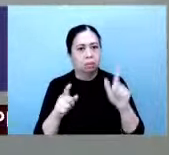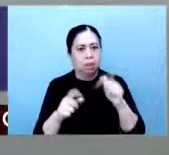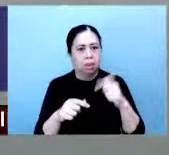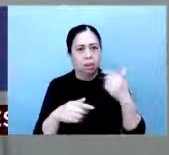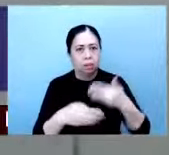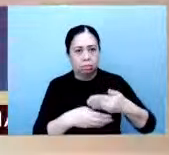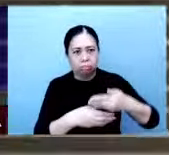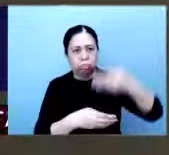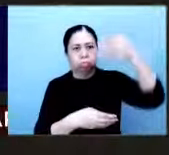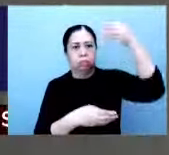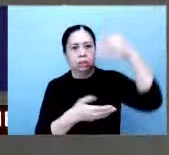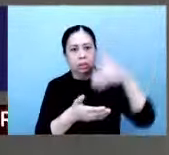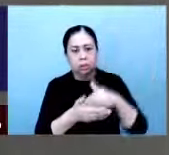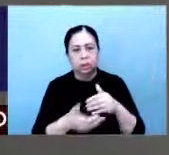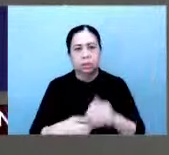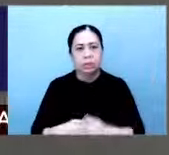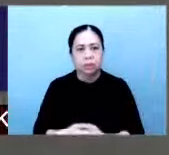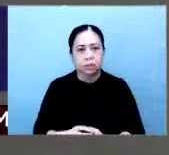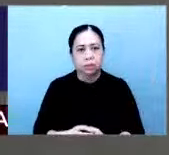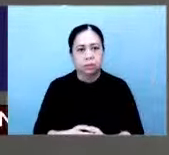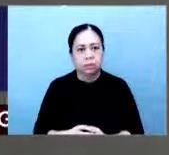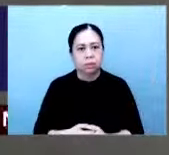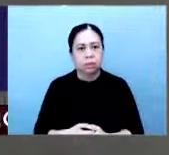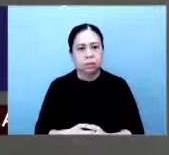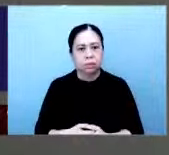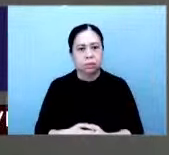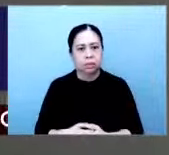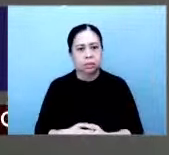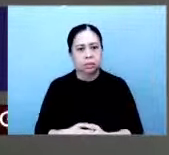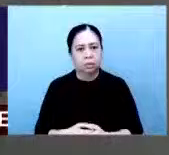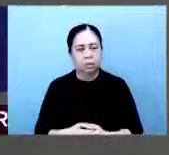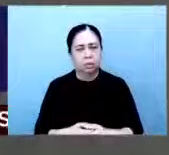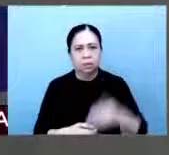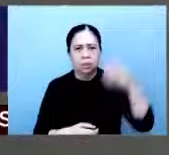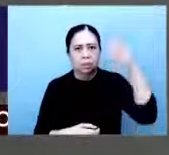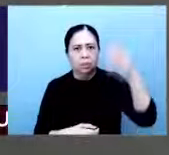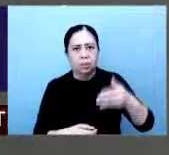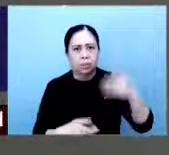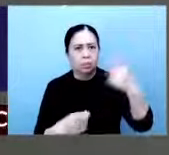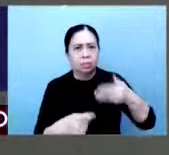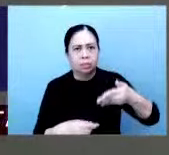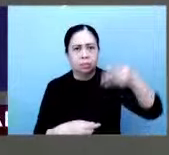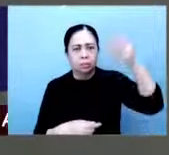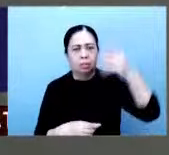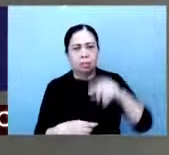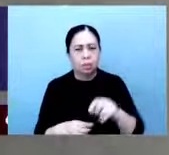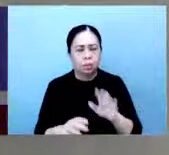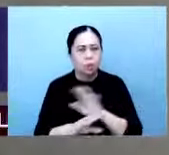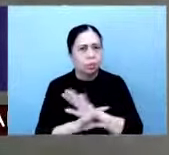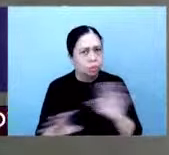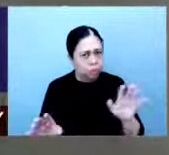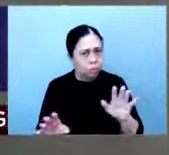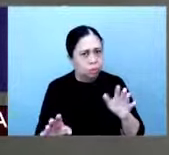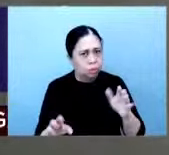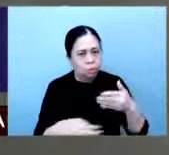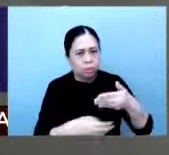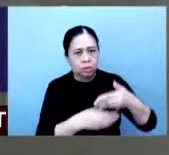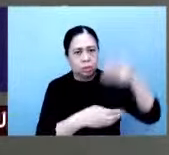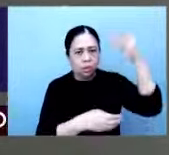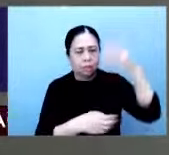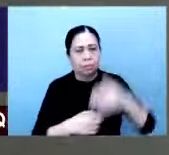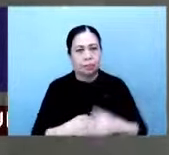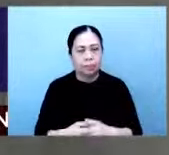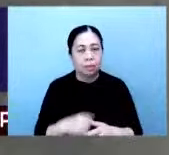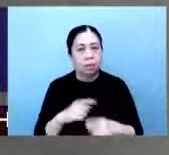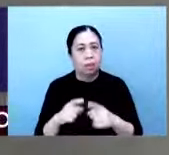ang bintana don't roll the window don't roll the window do not roll the